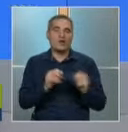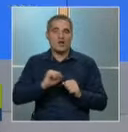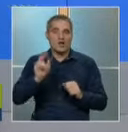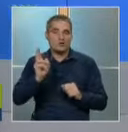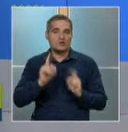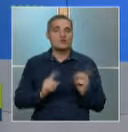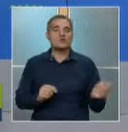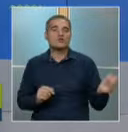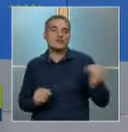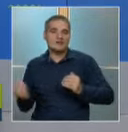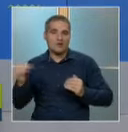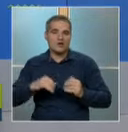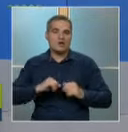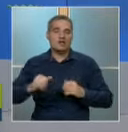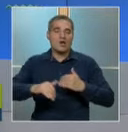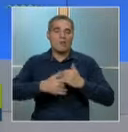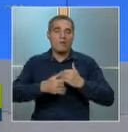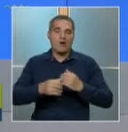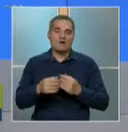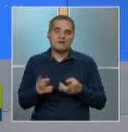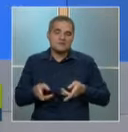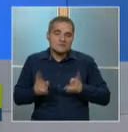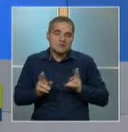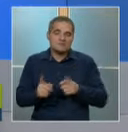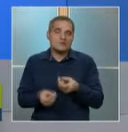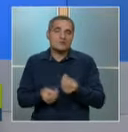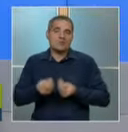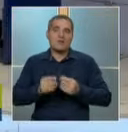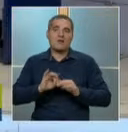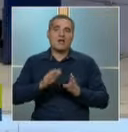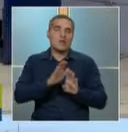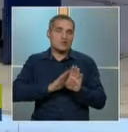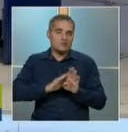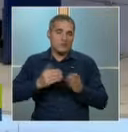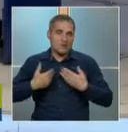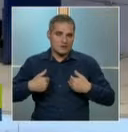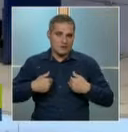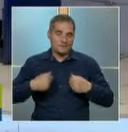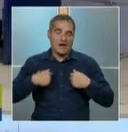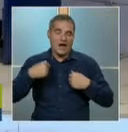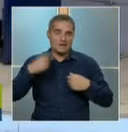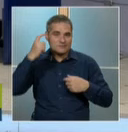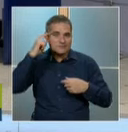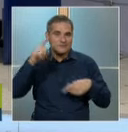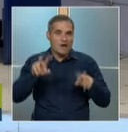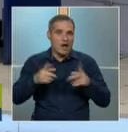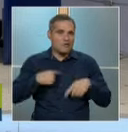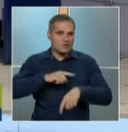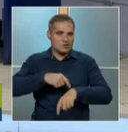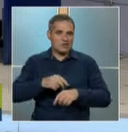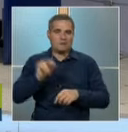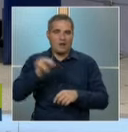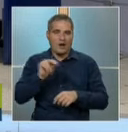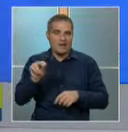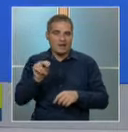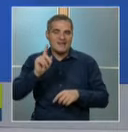също, да, и ще дойдат и ще ни помогнат да разрешим този проблем или поне да ни успокоят. Самуил? Аз смятам, че ако ще има част по религия,